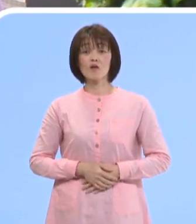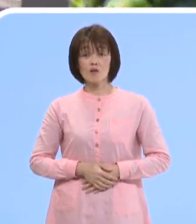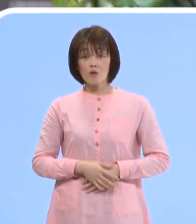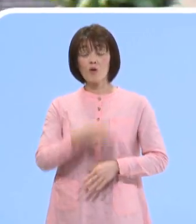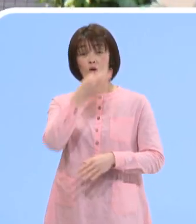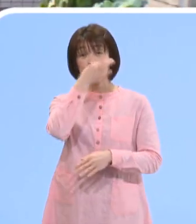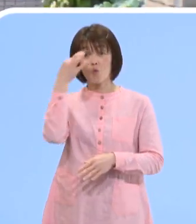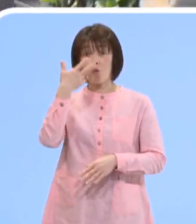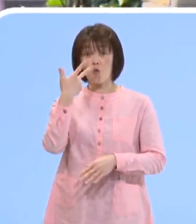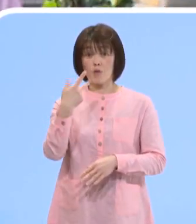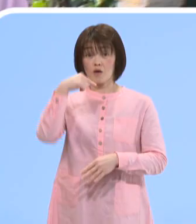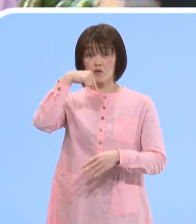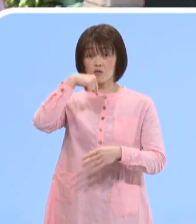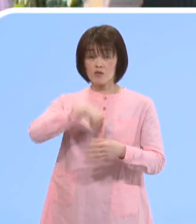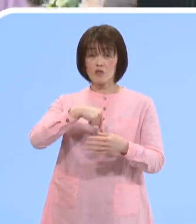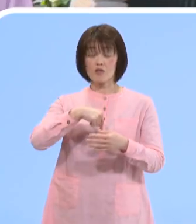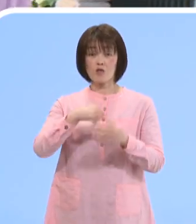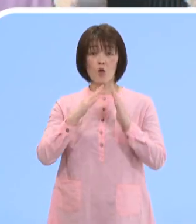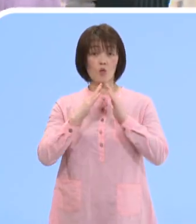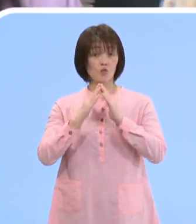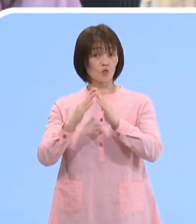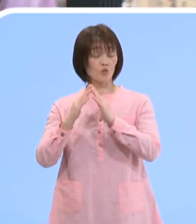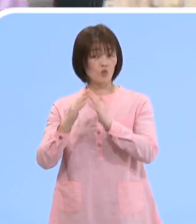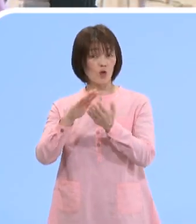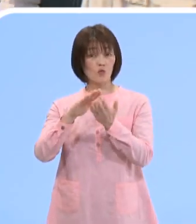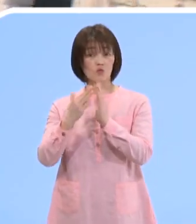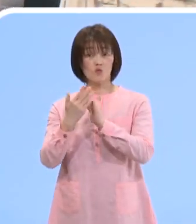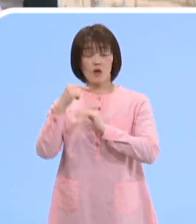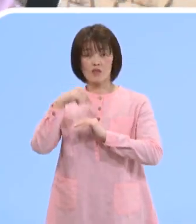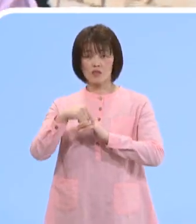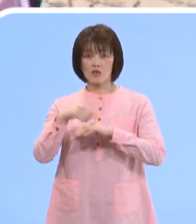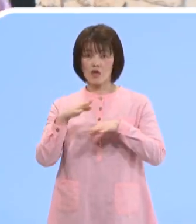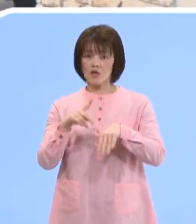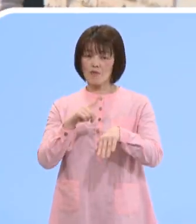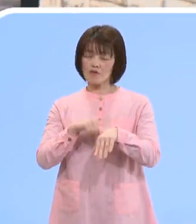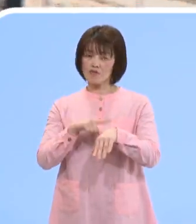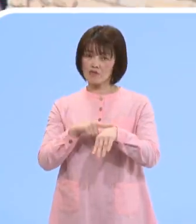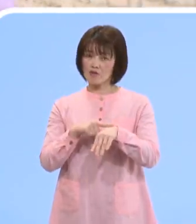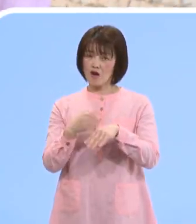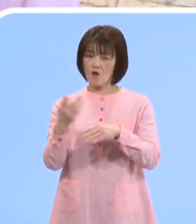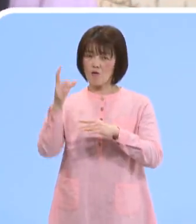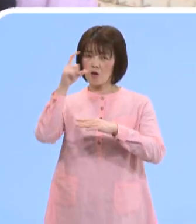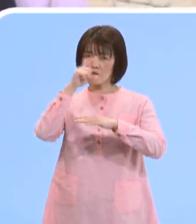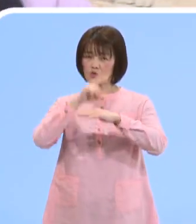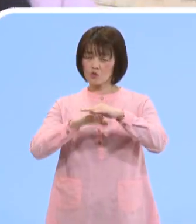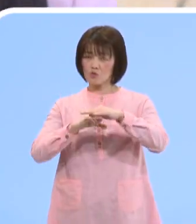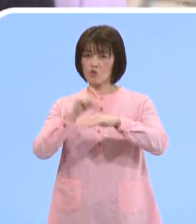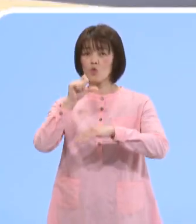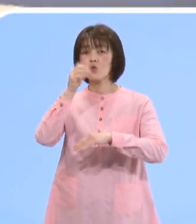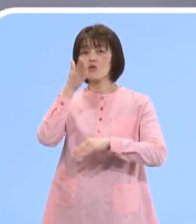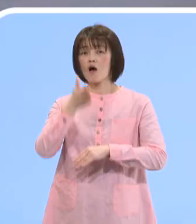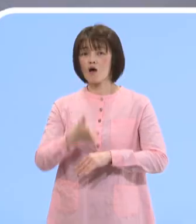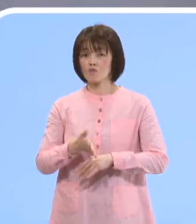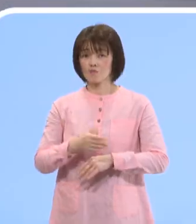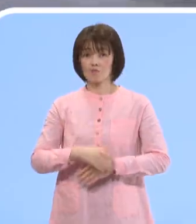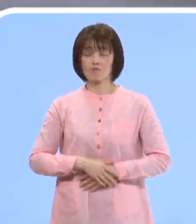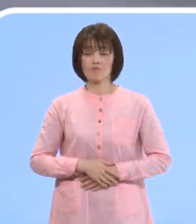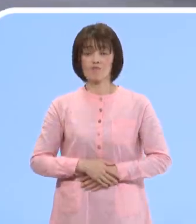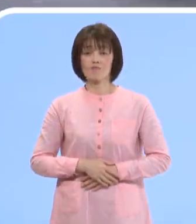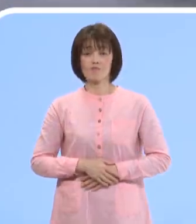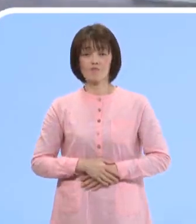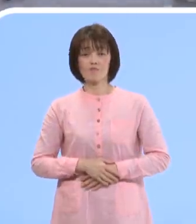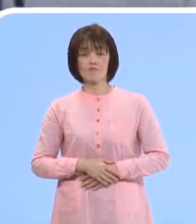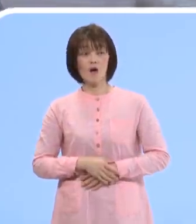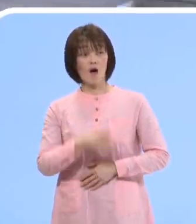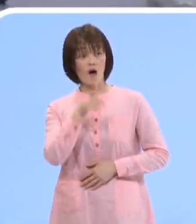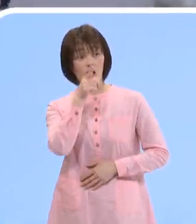神戸市内の住宅街なんですけれども、はい、うん、今夕方の5時半です。 あ、もう夕方ですか？ あ